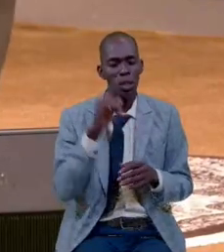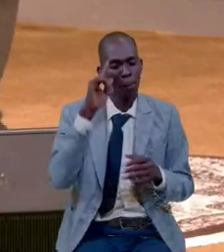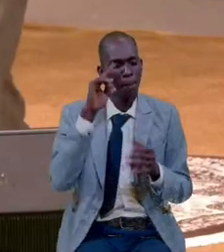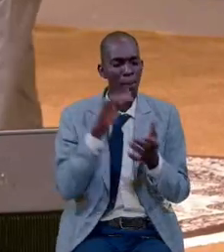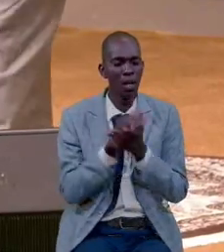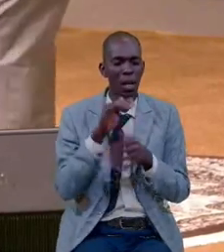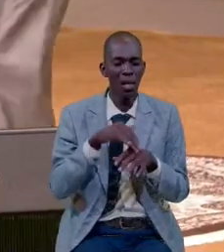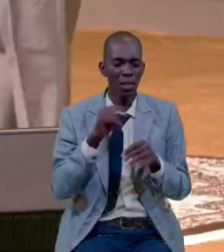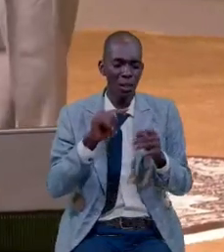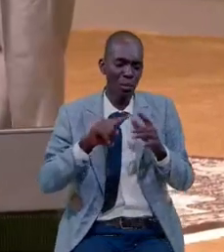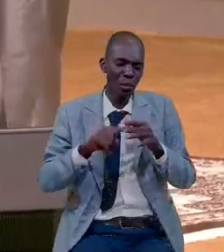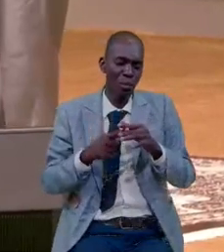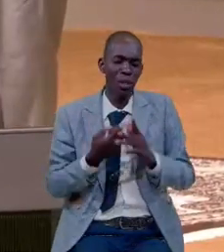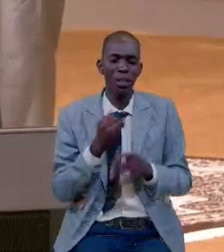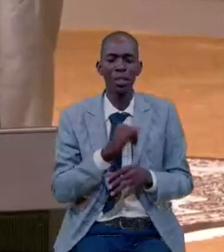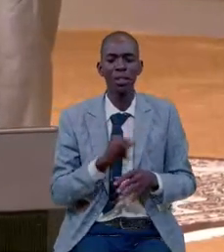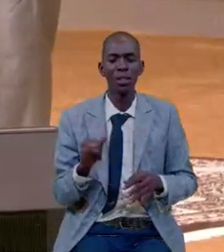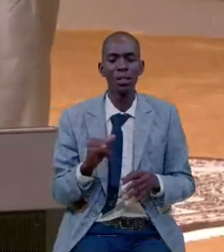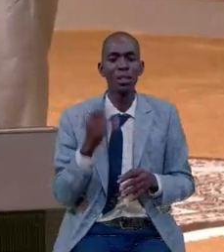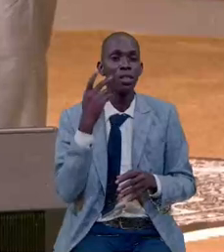continué. 19.